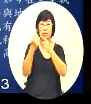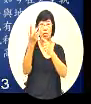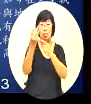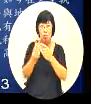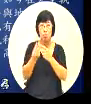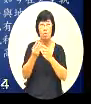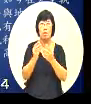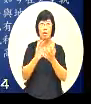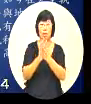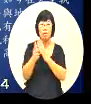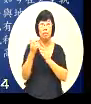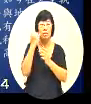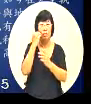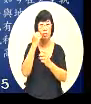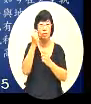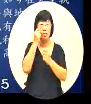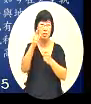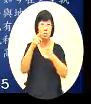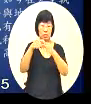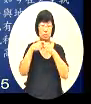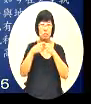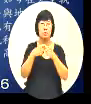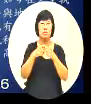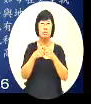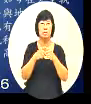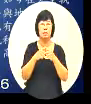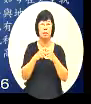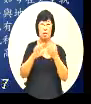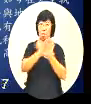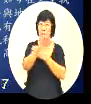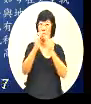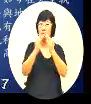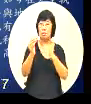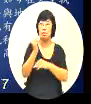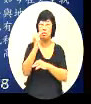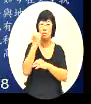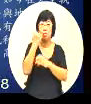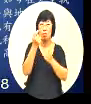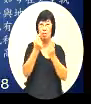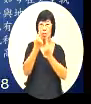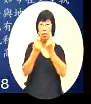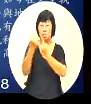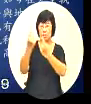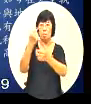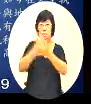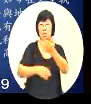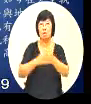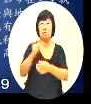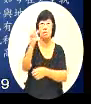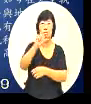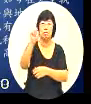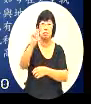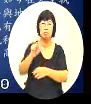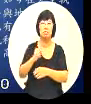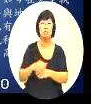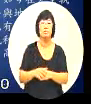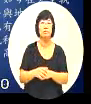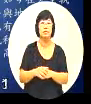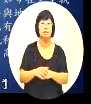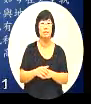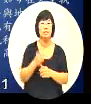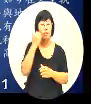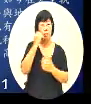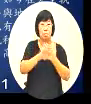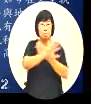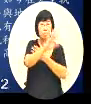事实上比其他比起来是少5000，这是我们高雄市研考会做的统计齁。那么我们跟其他